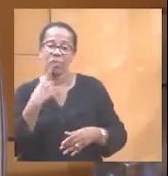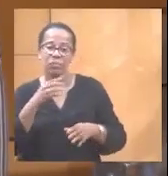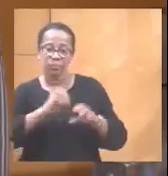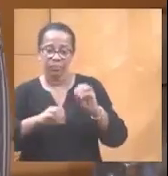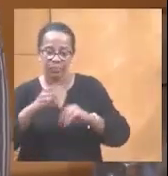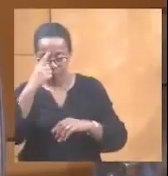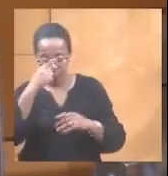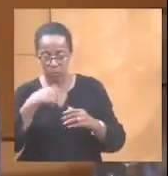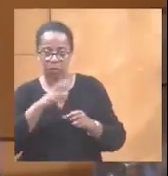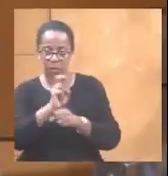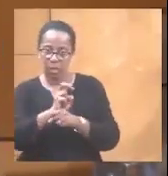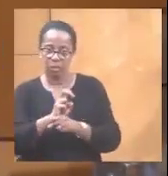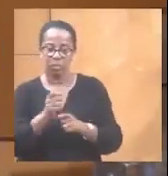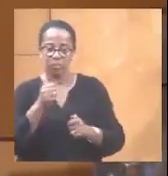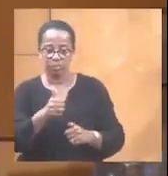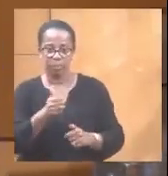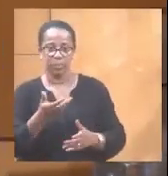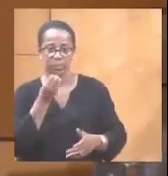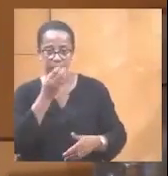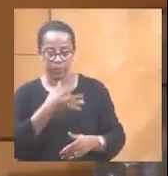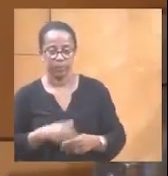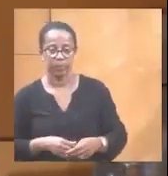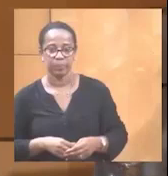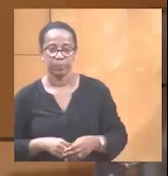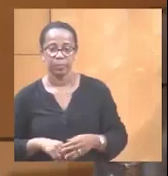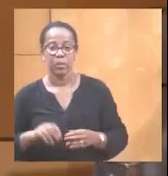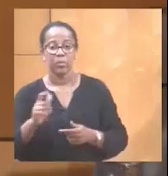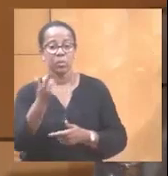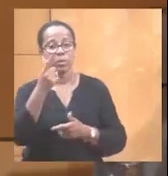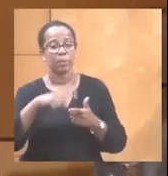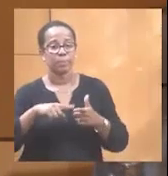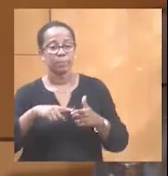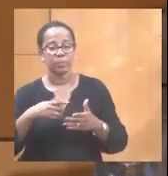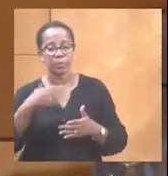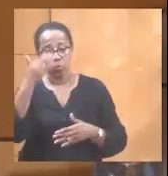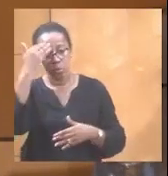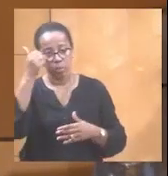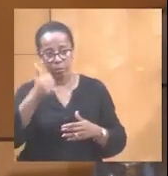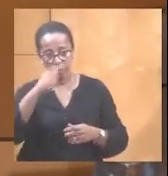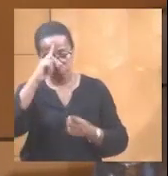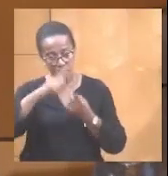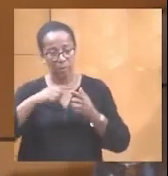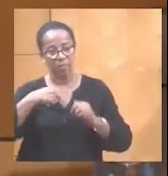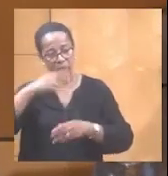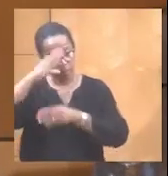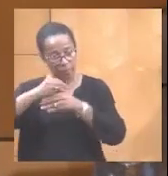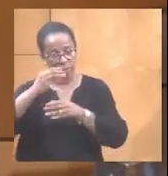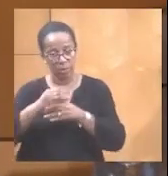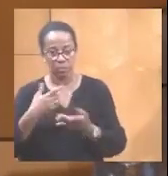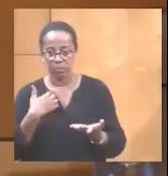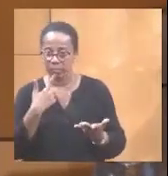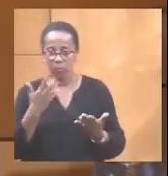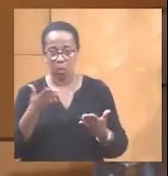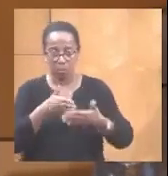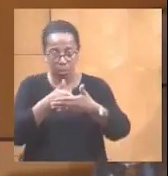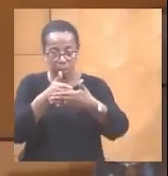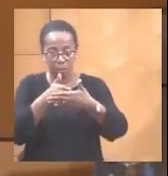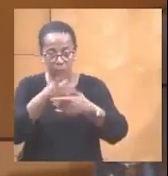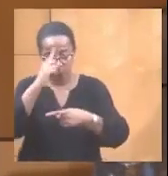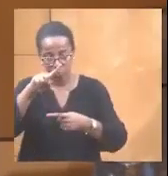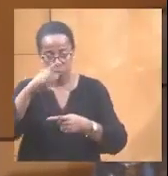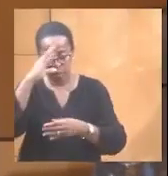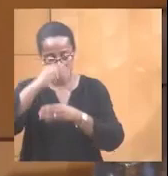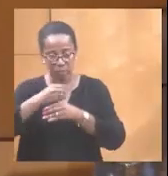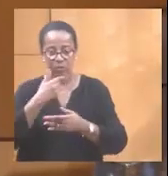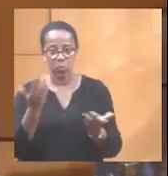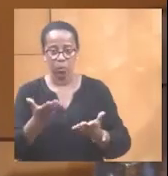chose. Deuxièmement, nous connaissons bien la question de l'apprentissage. Quel est le frein à l'apprentissage?